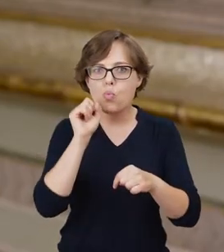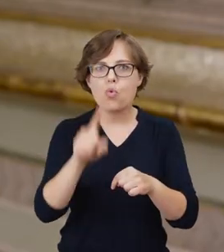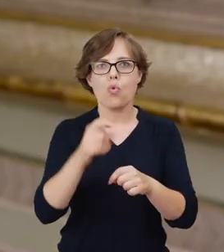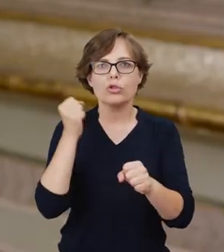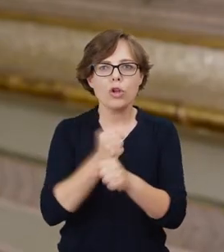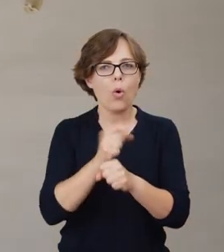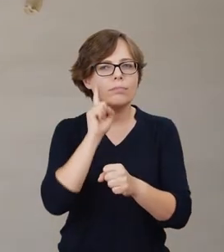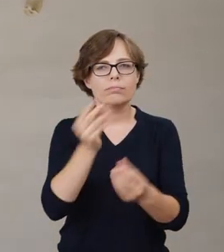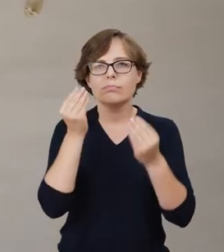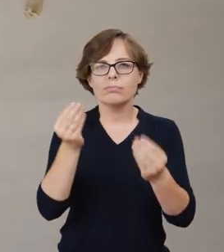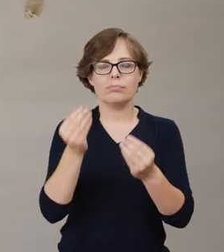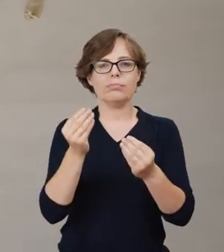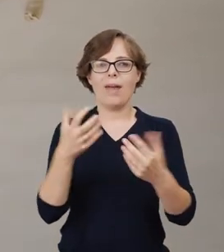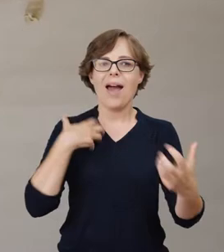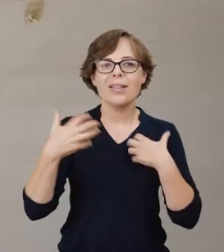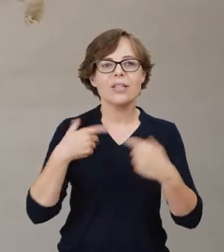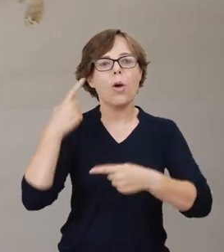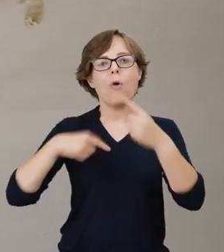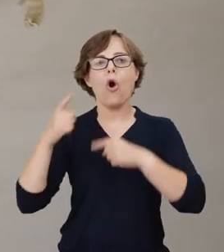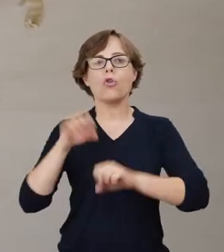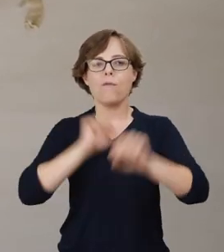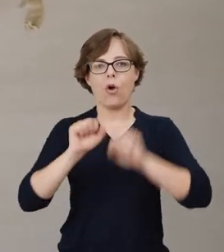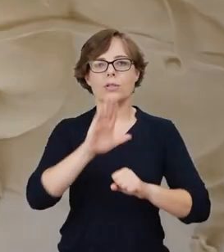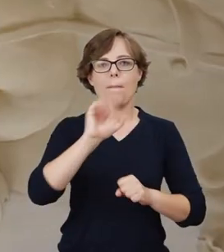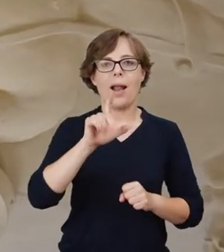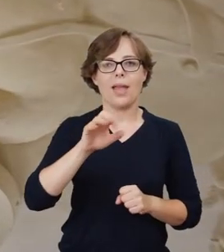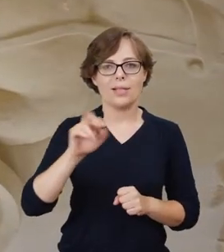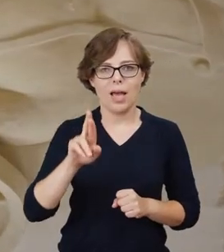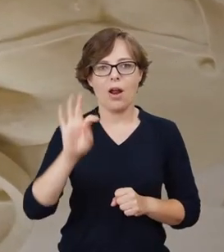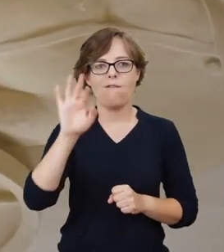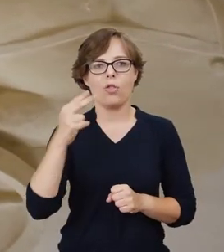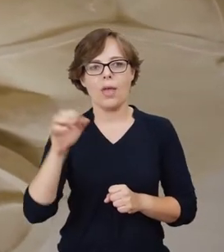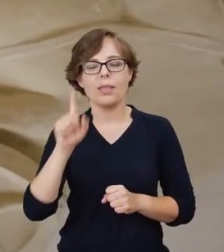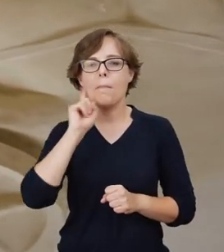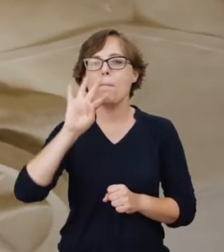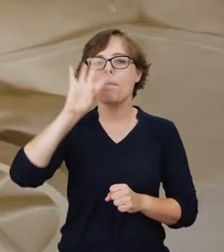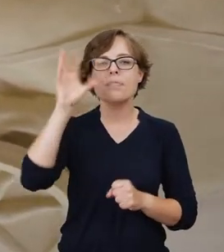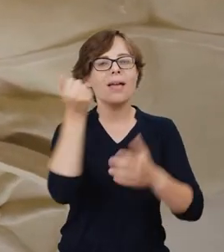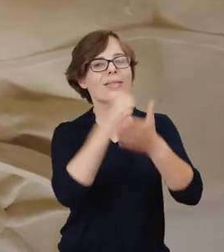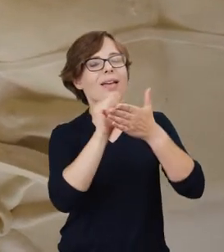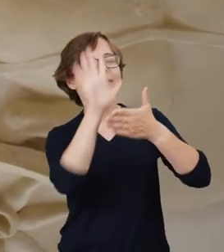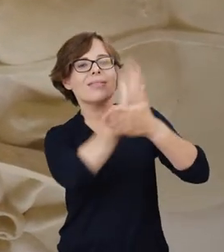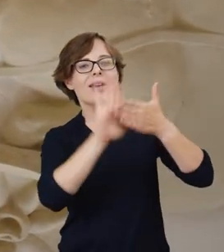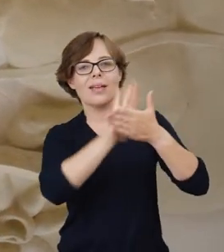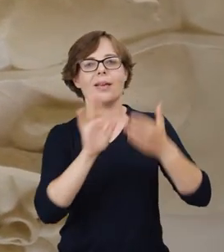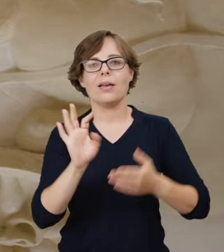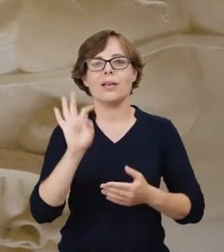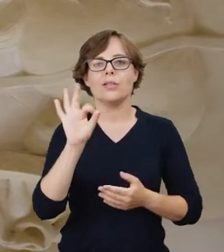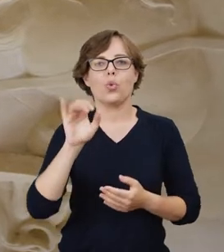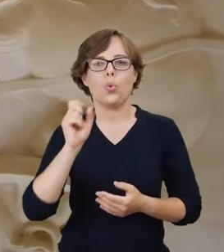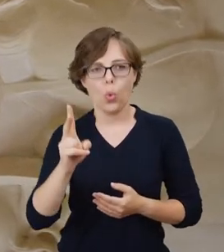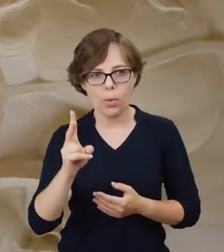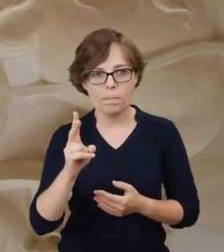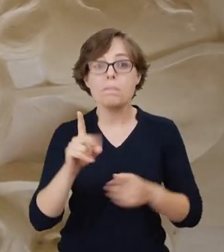wybitnego artysty pochodzenia włoskiego Baltazara Fontany, czyli przepiękny stiuk, strącenie faetona, ale